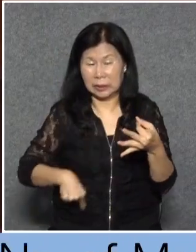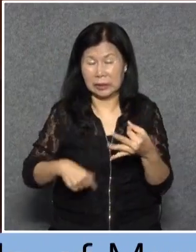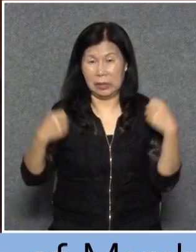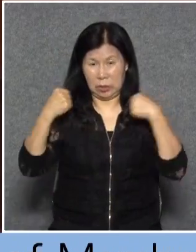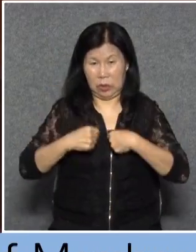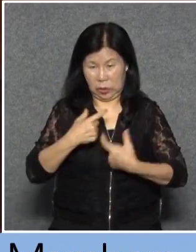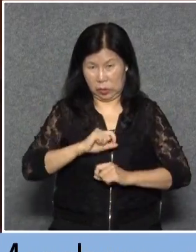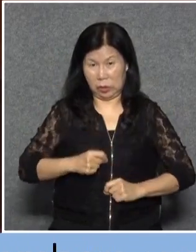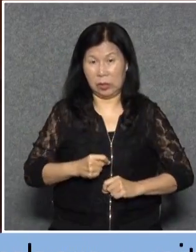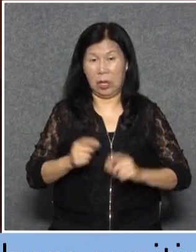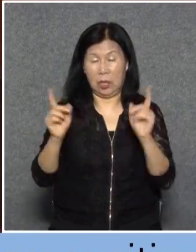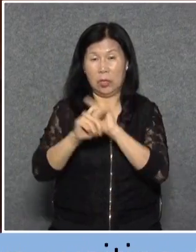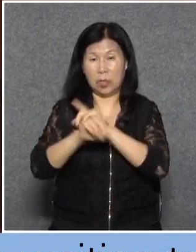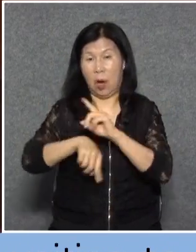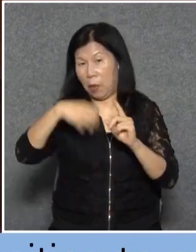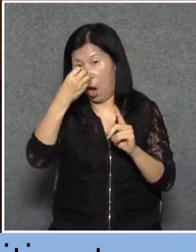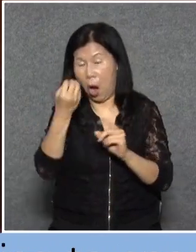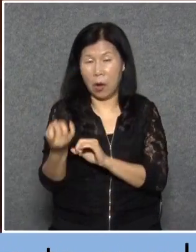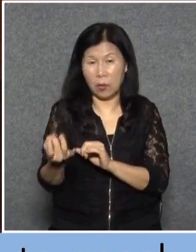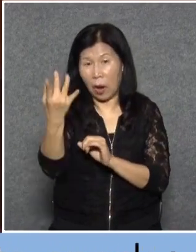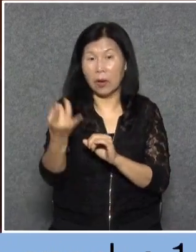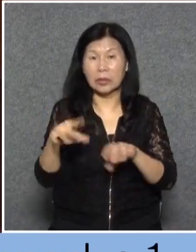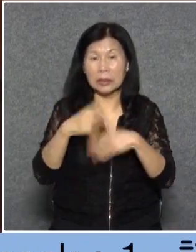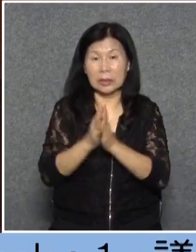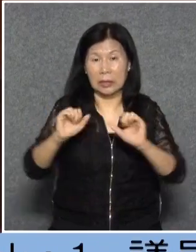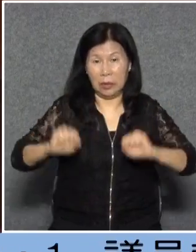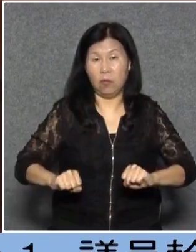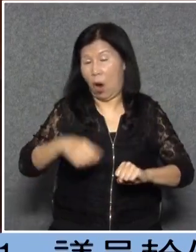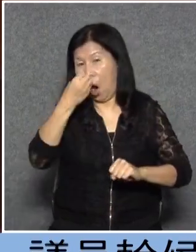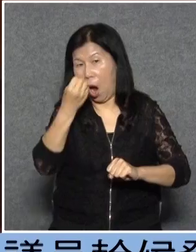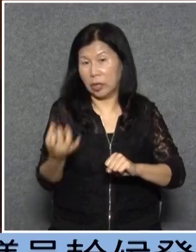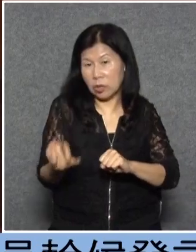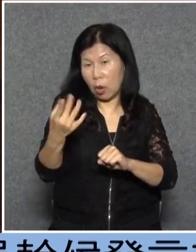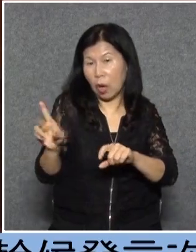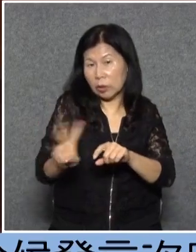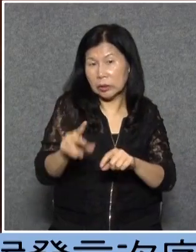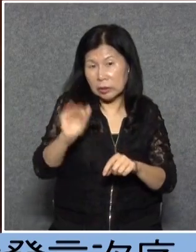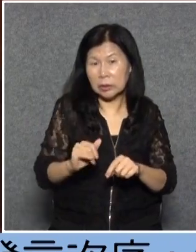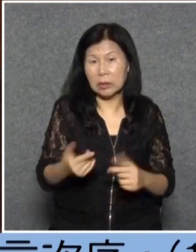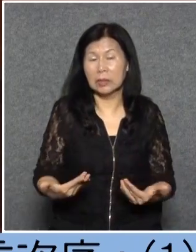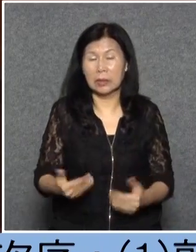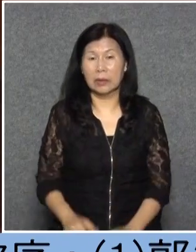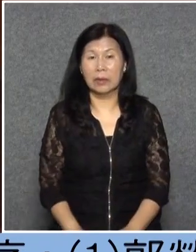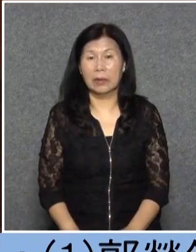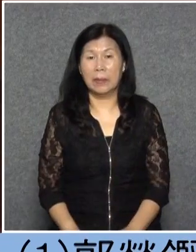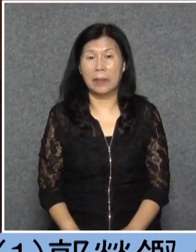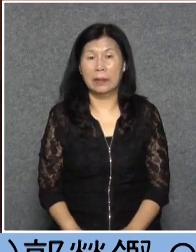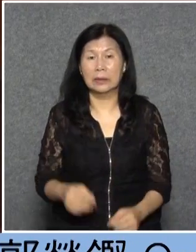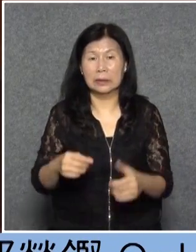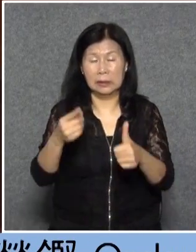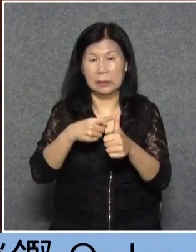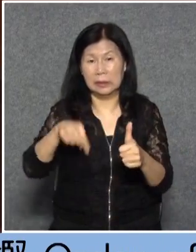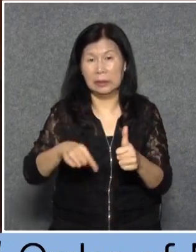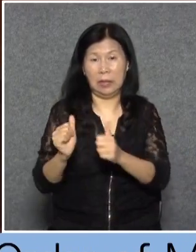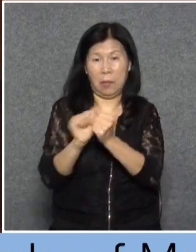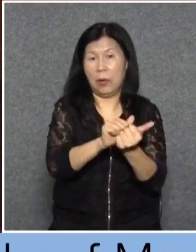表本土了，是吧？维护本土发明就叫代表本土了，大佬。喂，你现在一样一头头至尾你要讲背靠